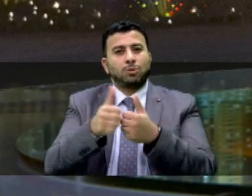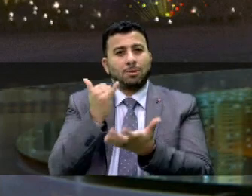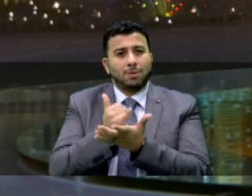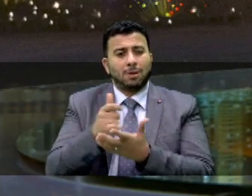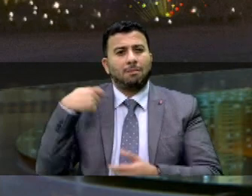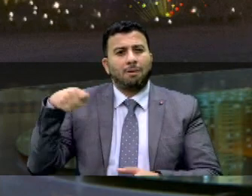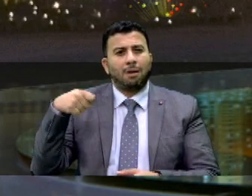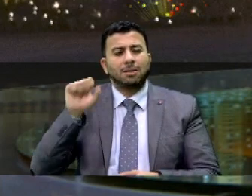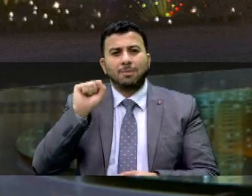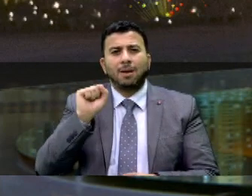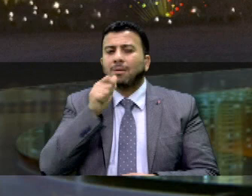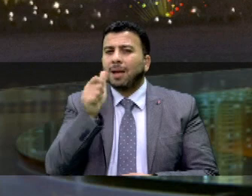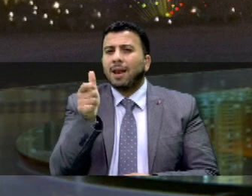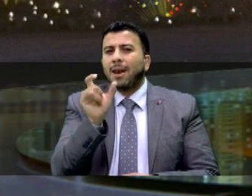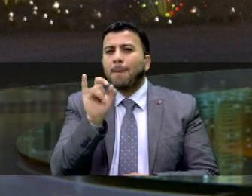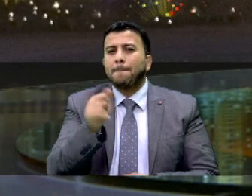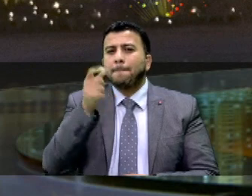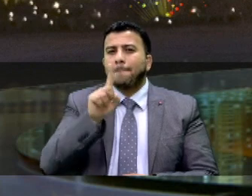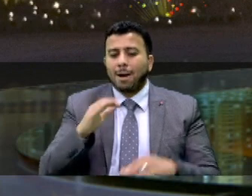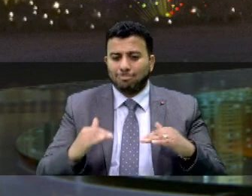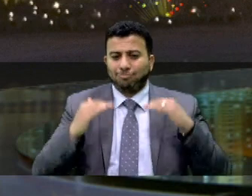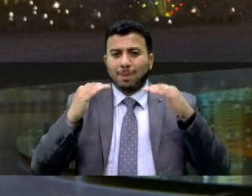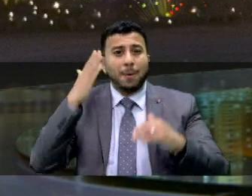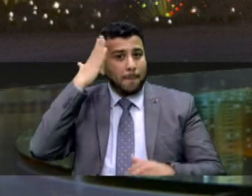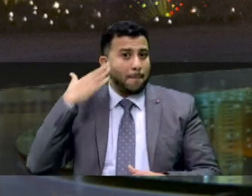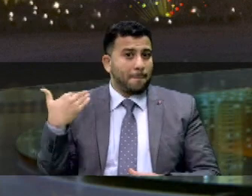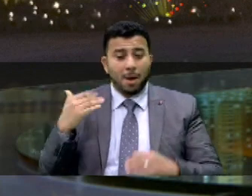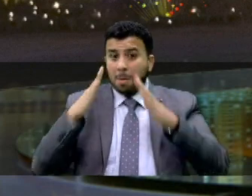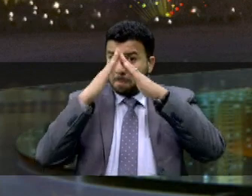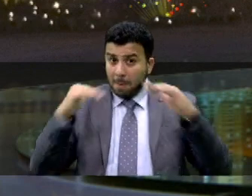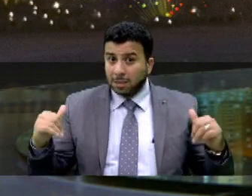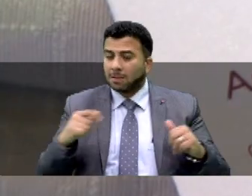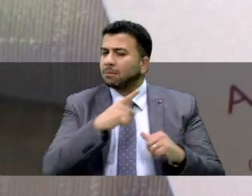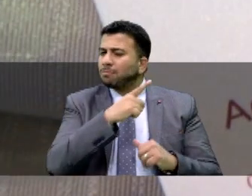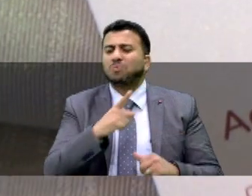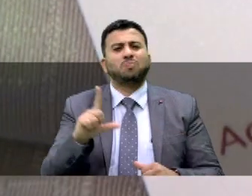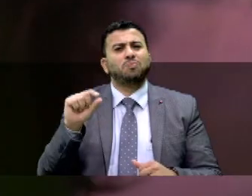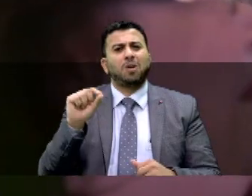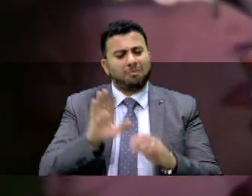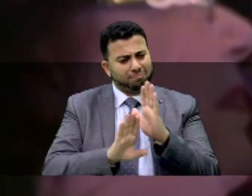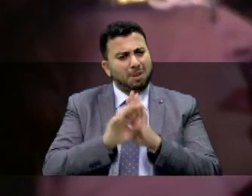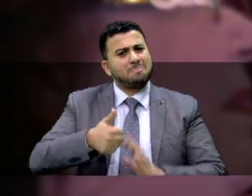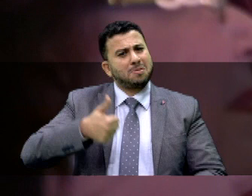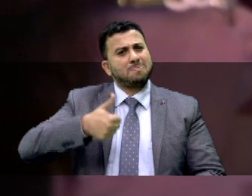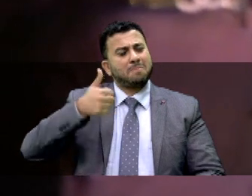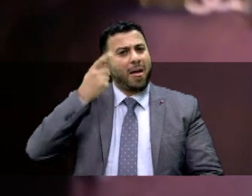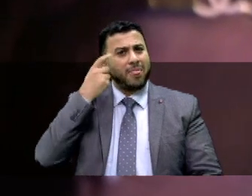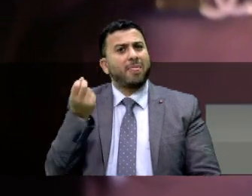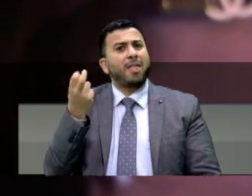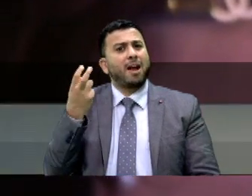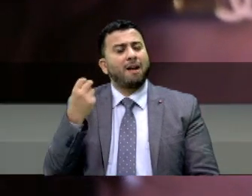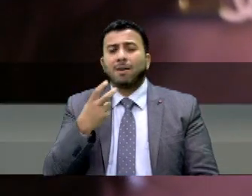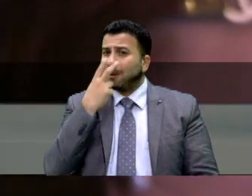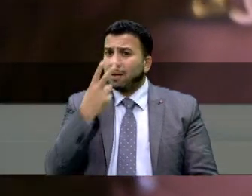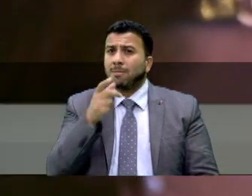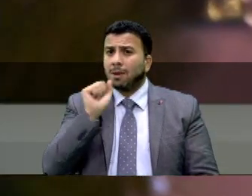رئيسة مؤسسة نما للارتقاء بالمرأة أن مصر دوما حاضرة بتأثيرها الإيجابي وبثقافتها